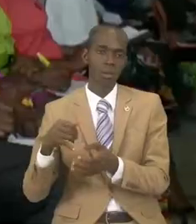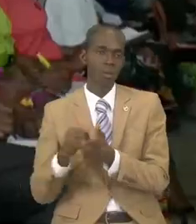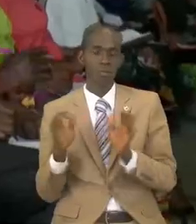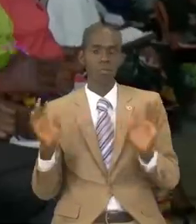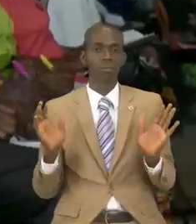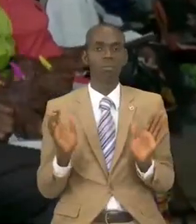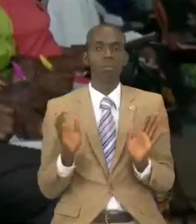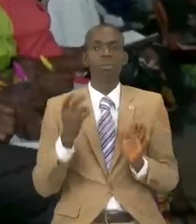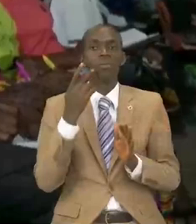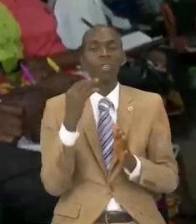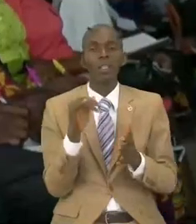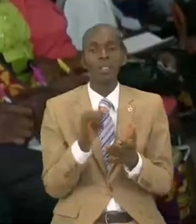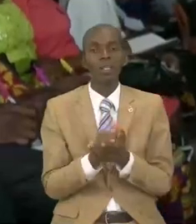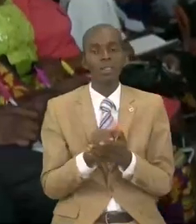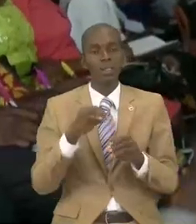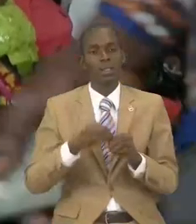Deuxième Corinthiens 5,